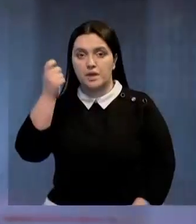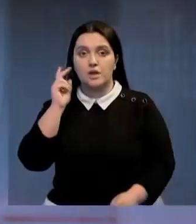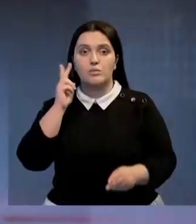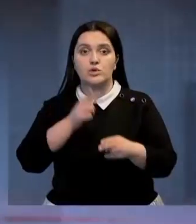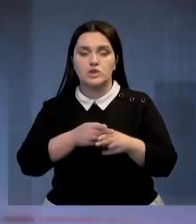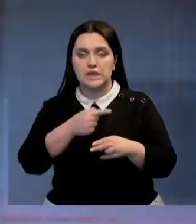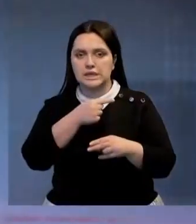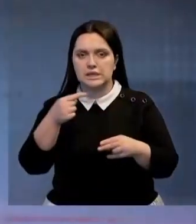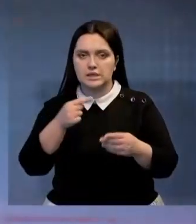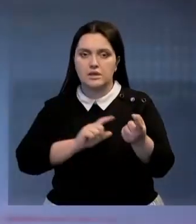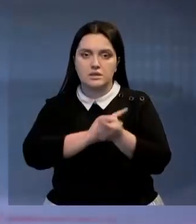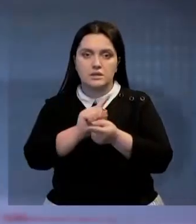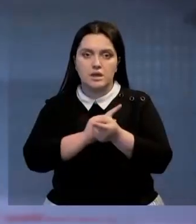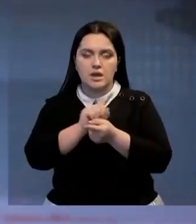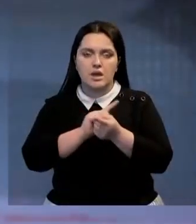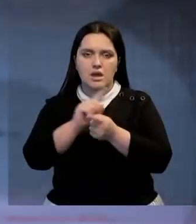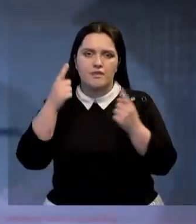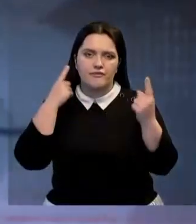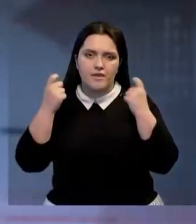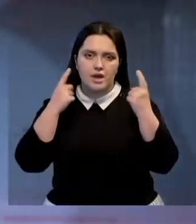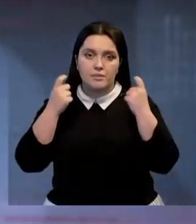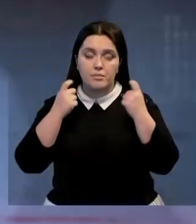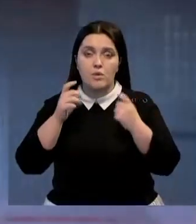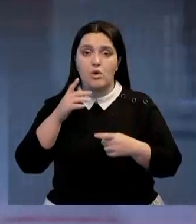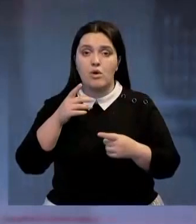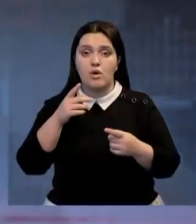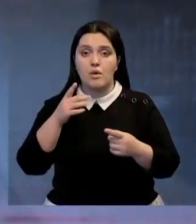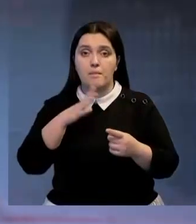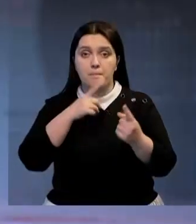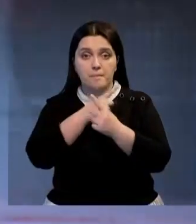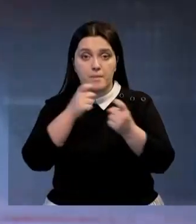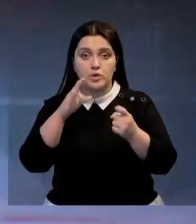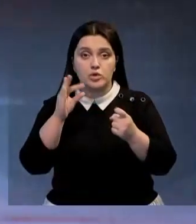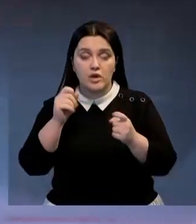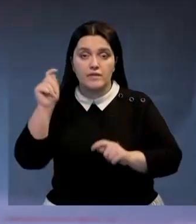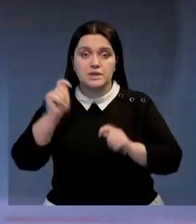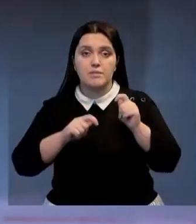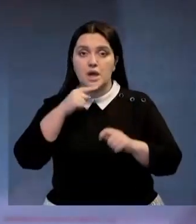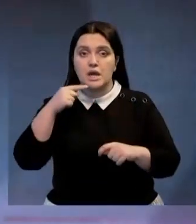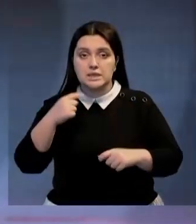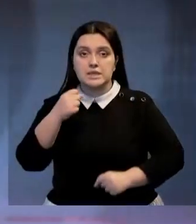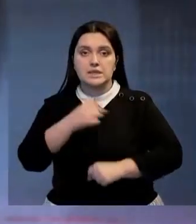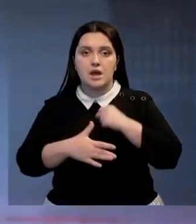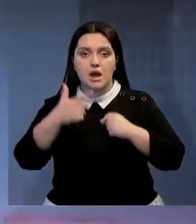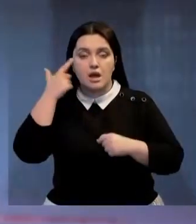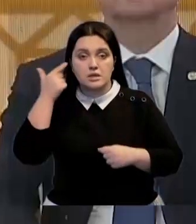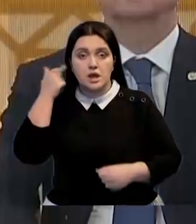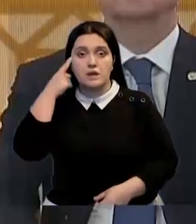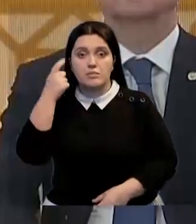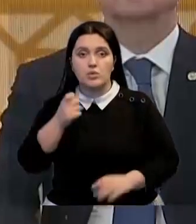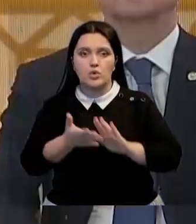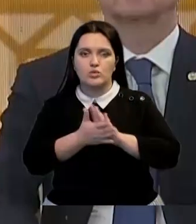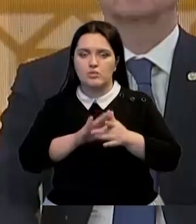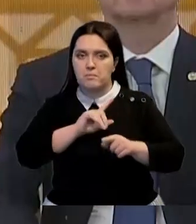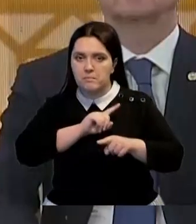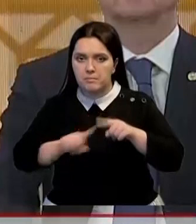Предупреждать негативные явления в информполе призвал Касым-Жомарт Токаев на саммите «Россия-Центральная Азия». Он напомнил, что в условиях